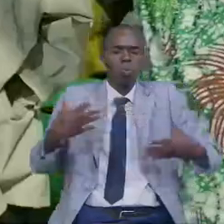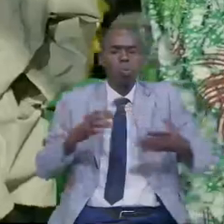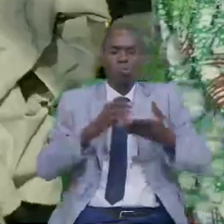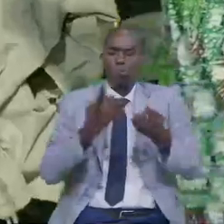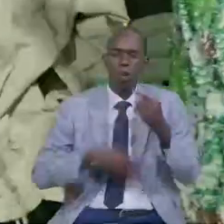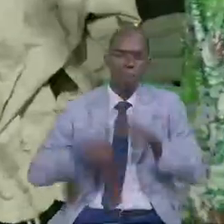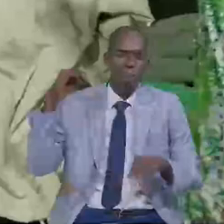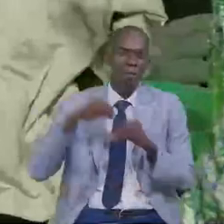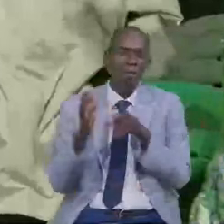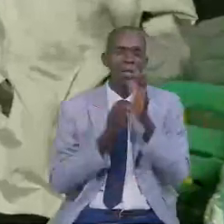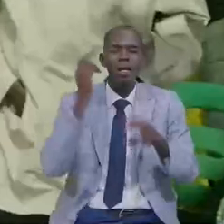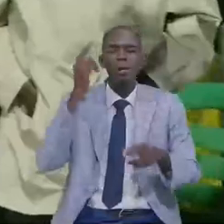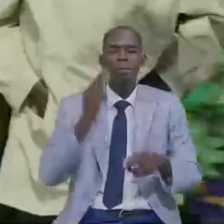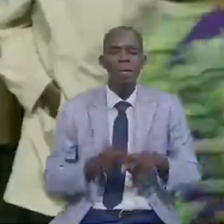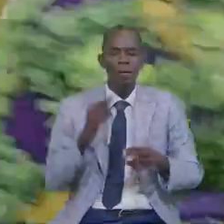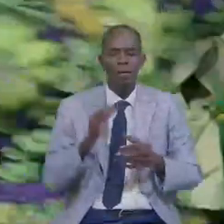de Jésus.